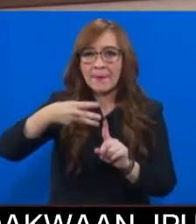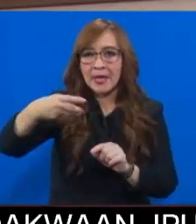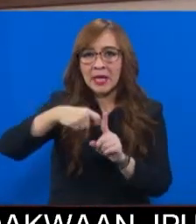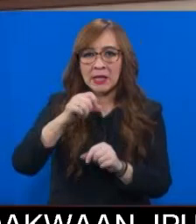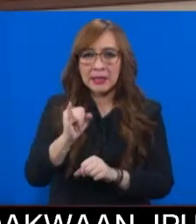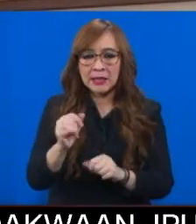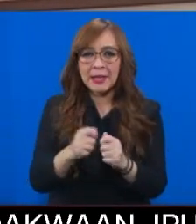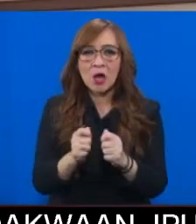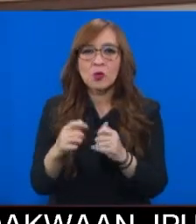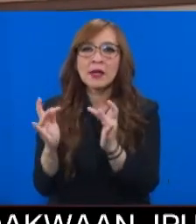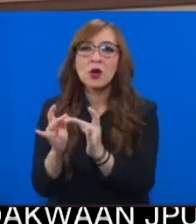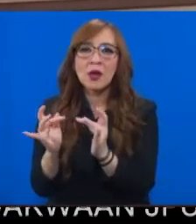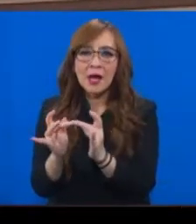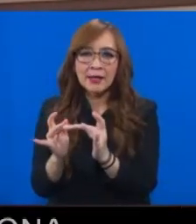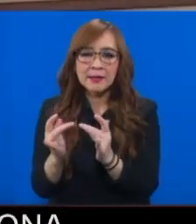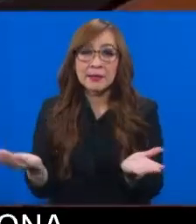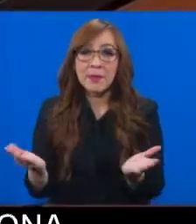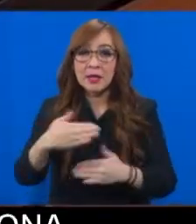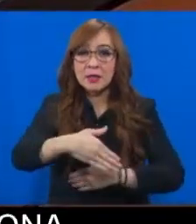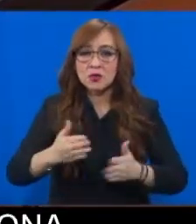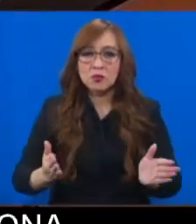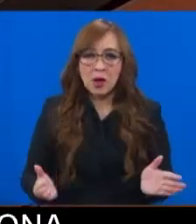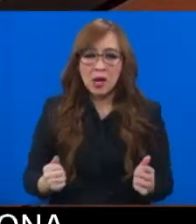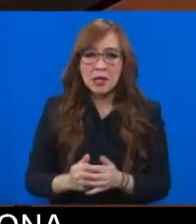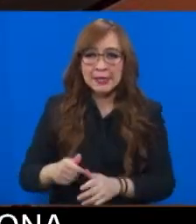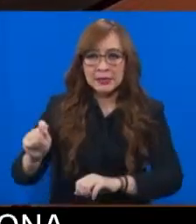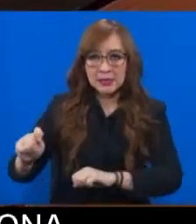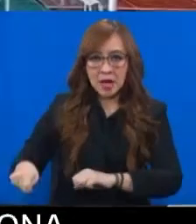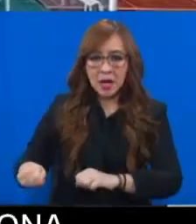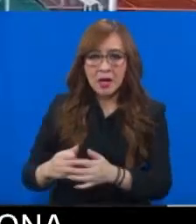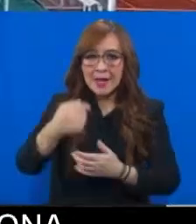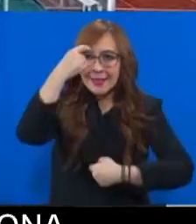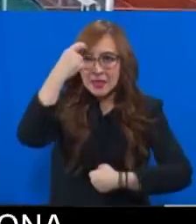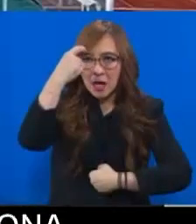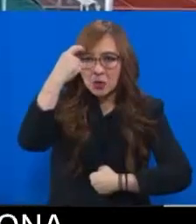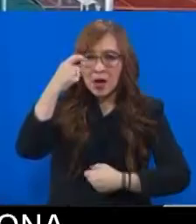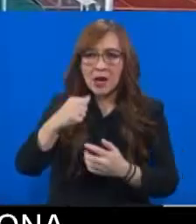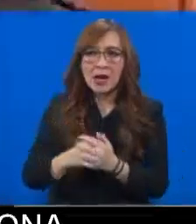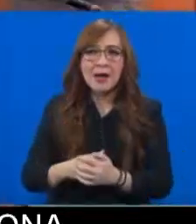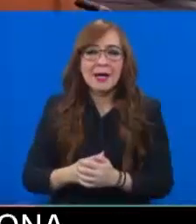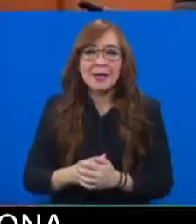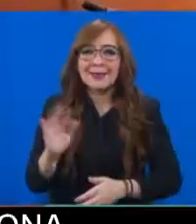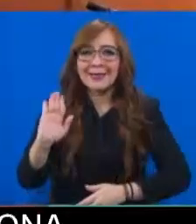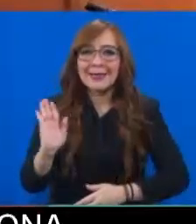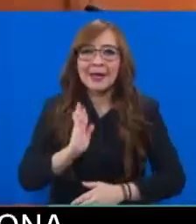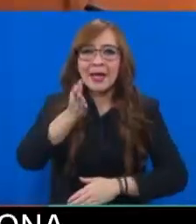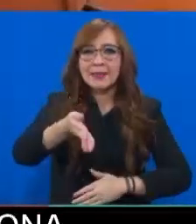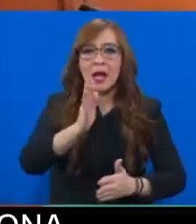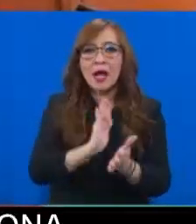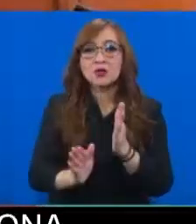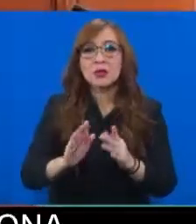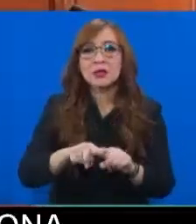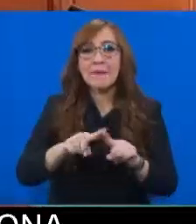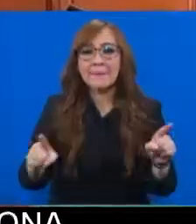secara online di ruang sidang Cakra. Terdakwa tidak dihadirkan langsung di pengadilan dan hanya diwakili kuasa hukumnya. Sedangkan